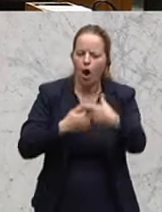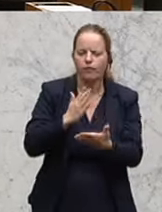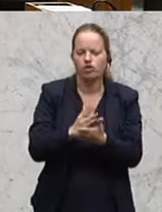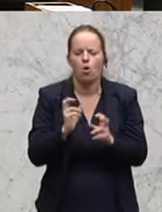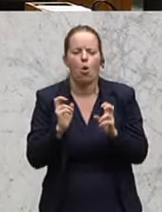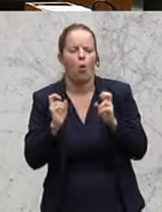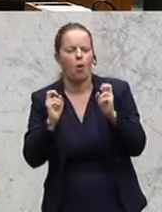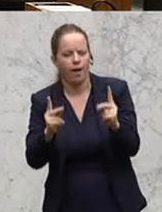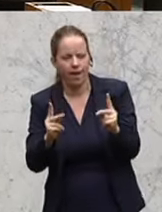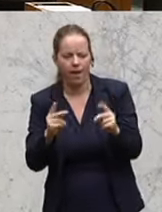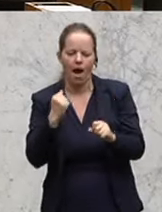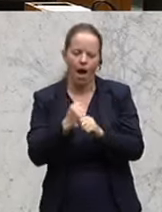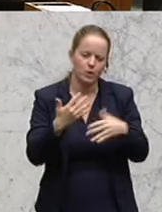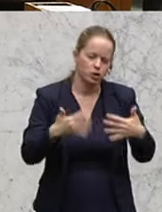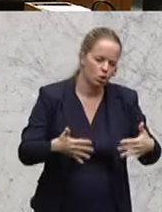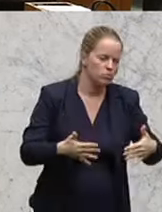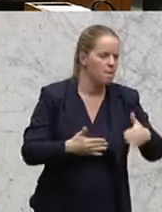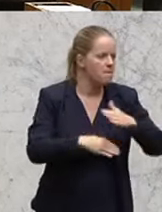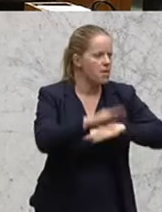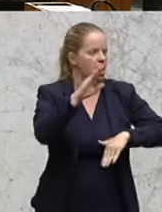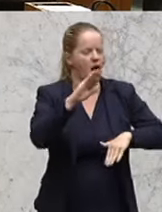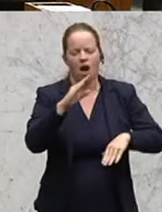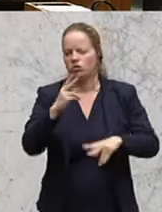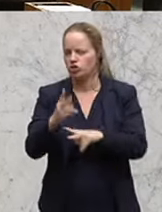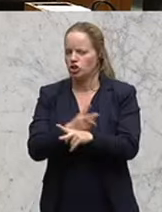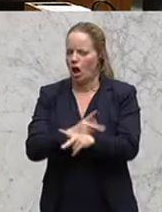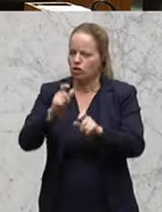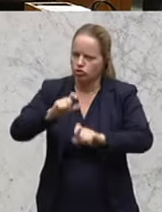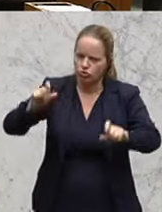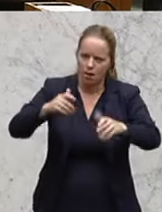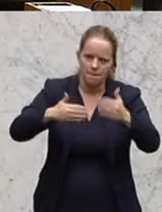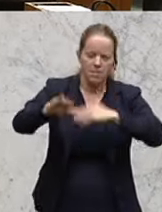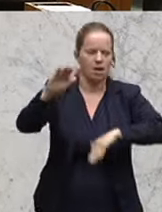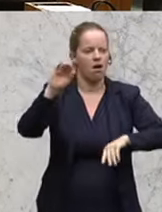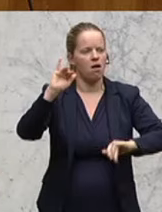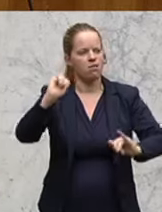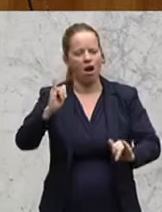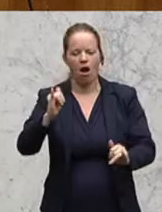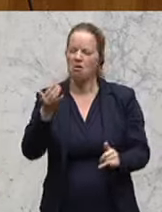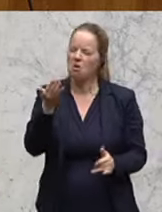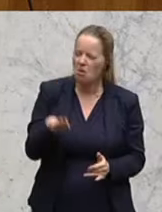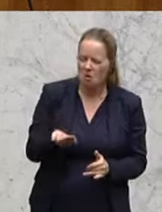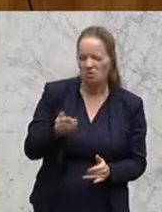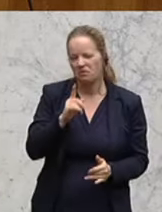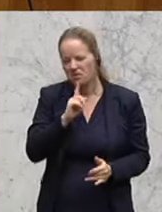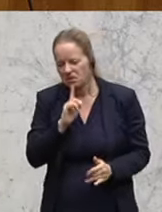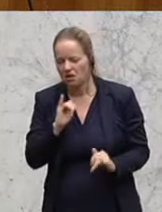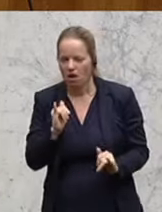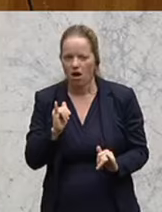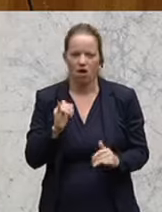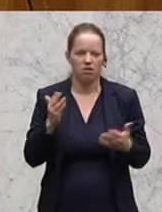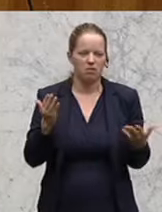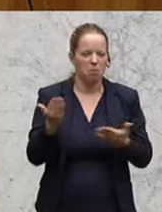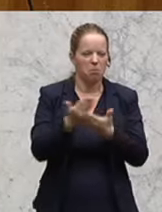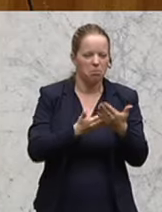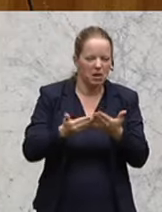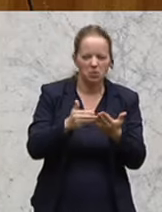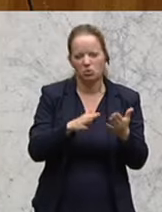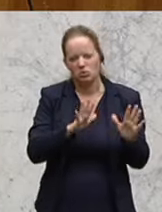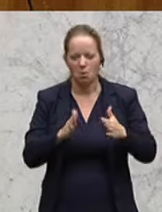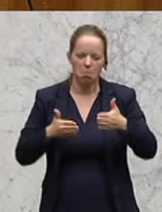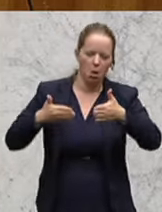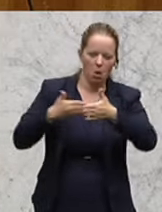Österreich, steigende Arbeitslosigkeit, steigende Staatsverschuldung, sinkende Reallöhne, Verfestigung der Bildungsblockade etc., die sagen,